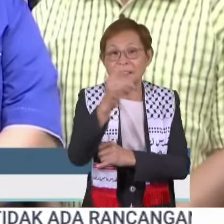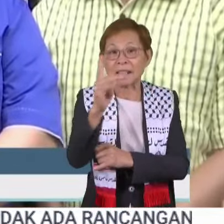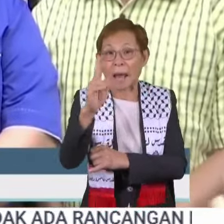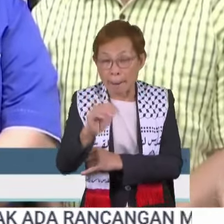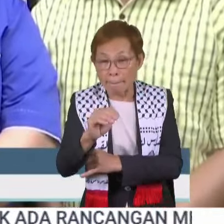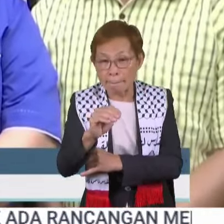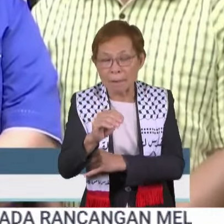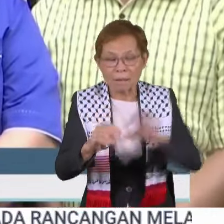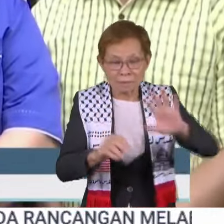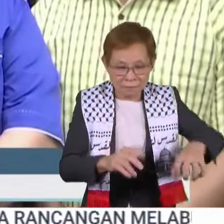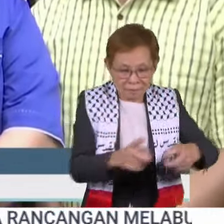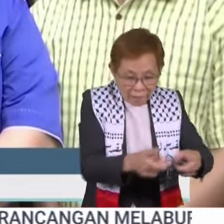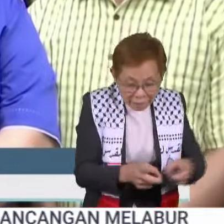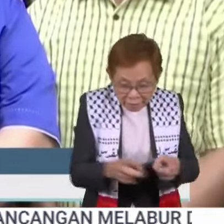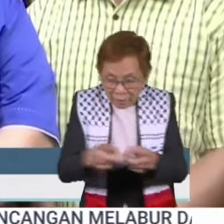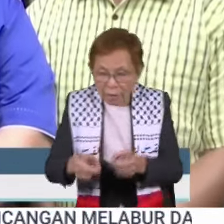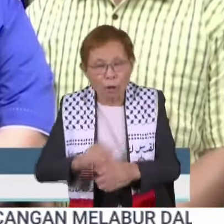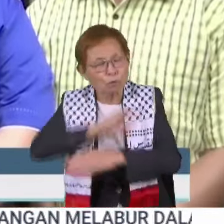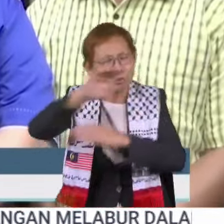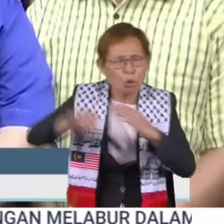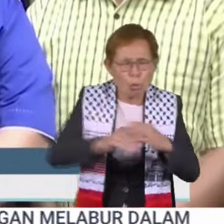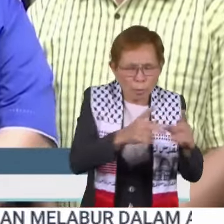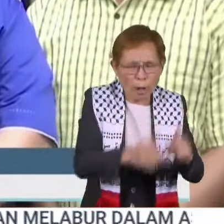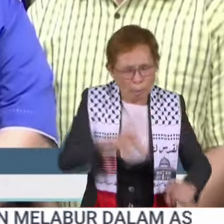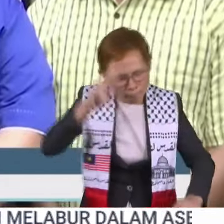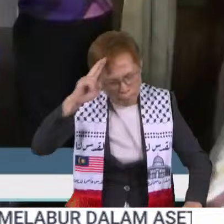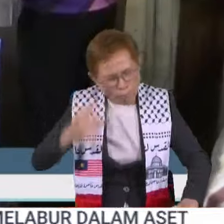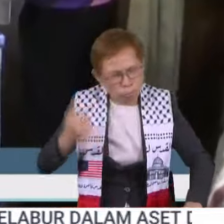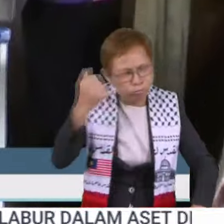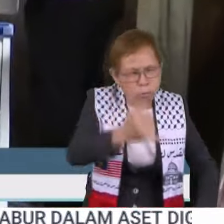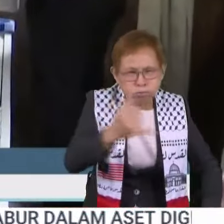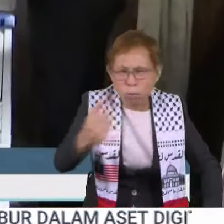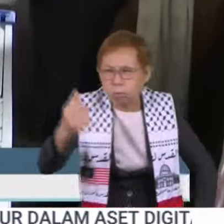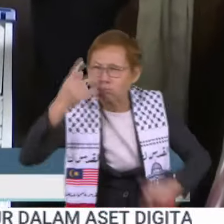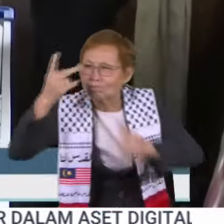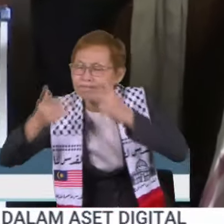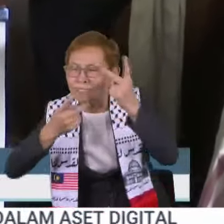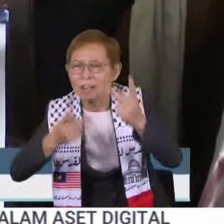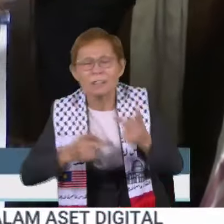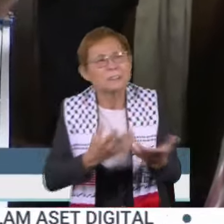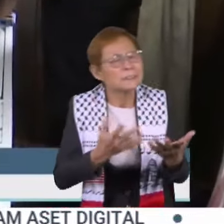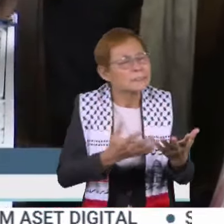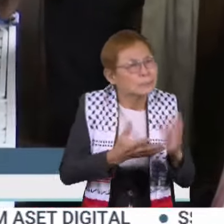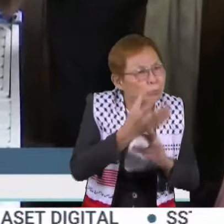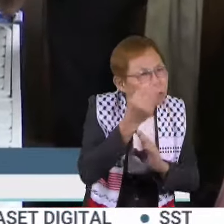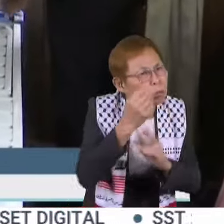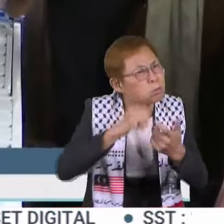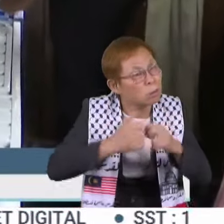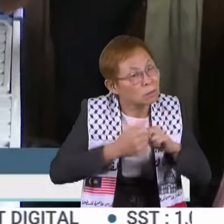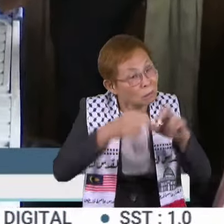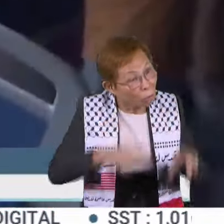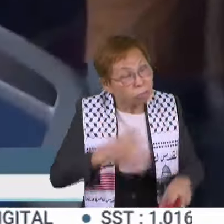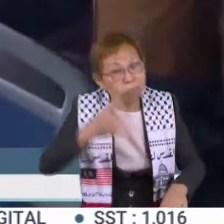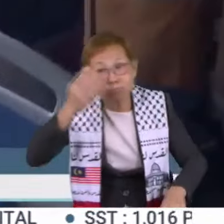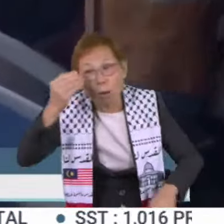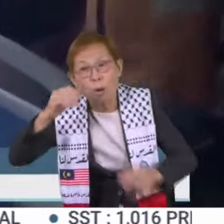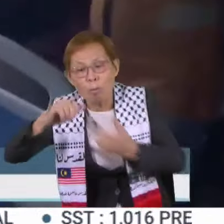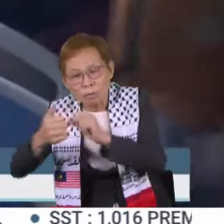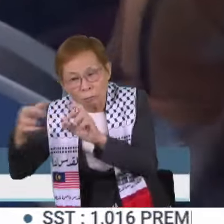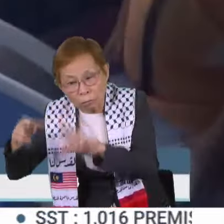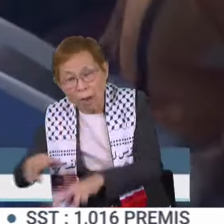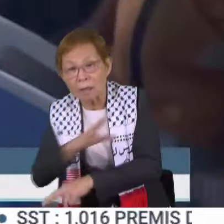ini supaya kerap kali melawat meninjau permasalahan-permasalahan rayat dan